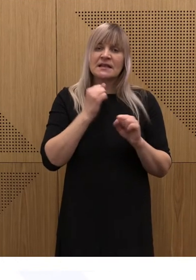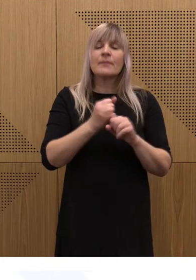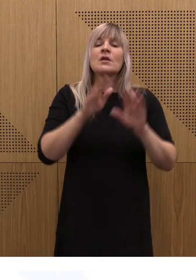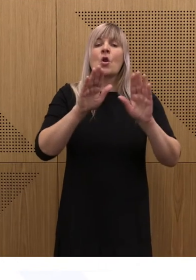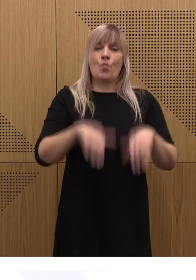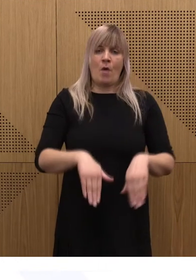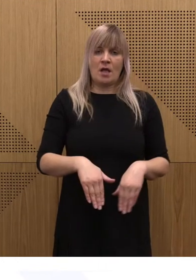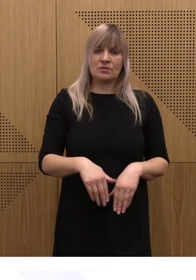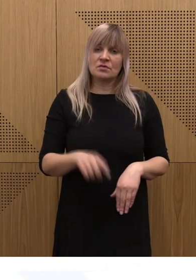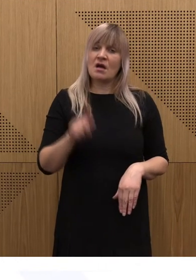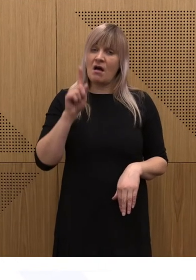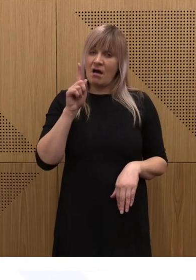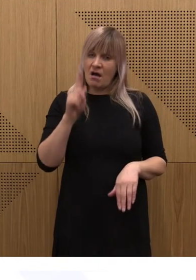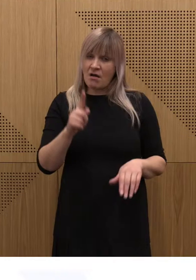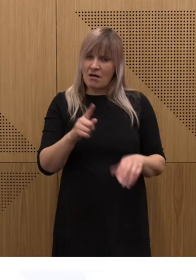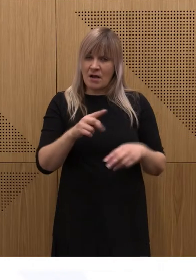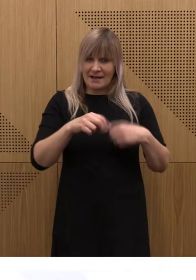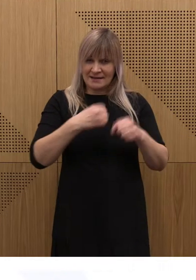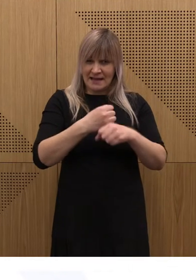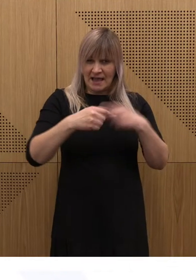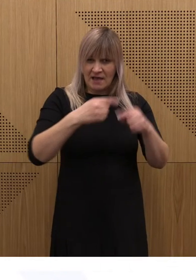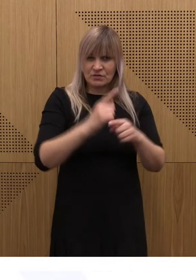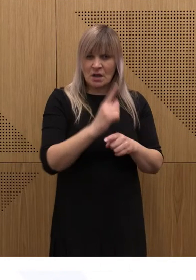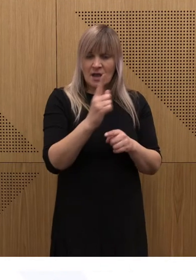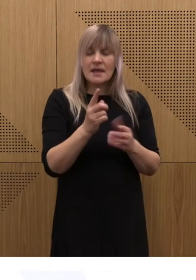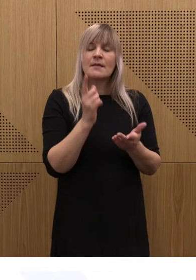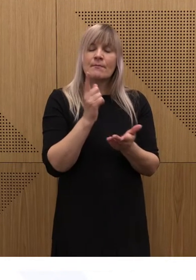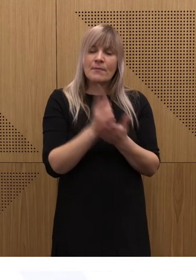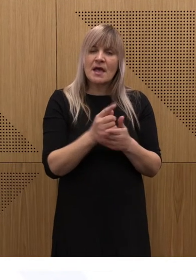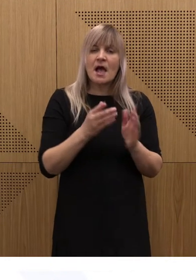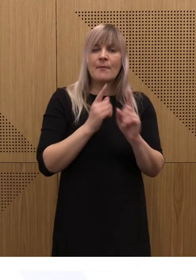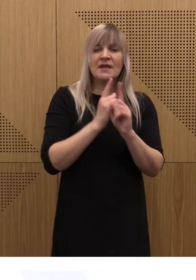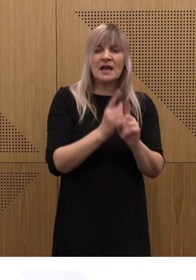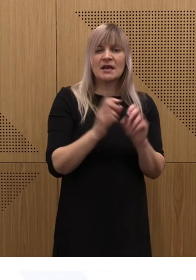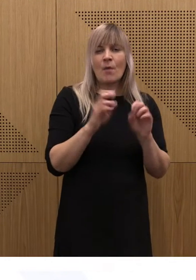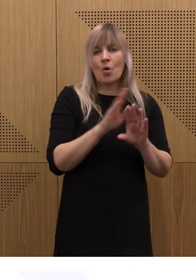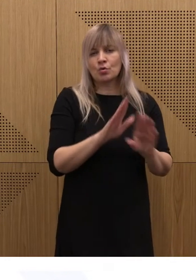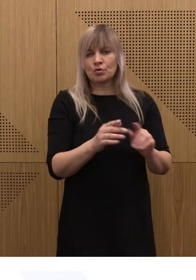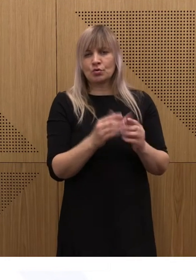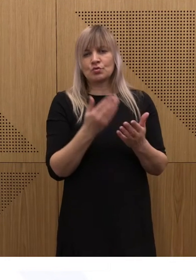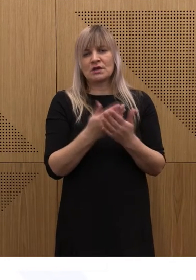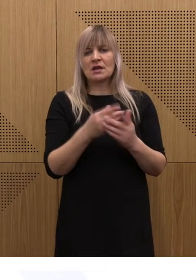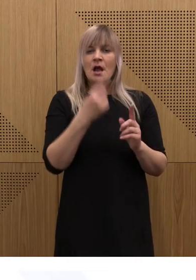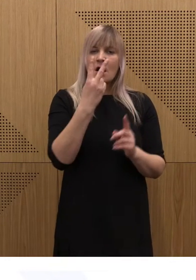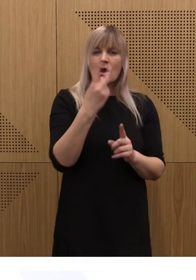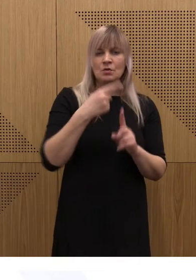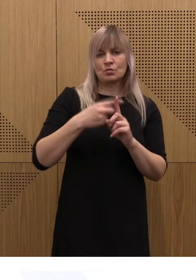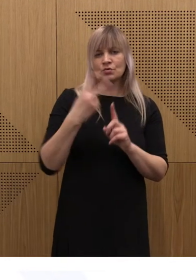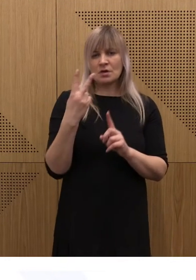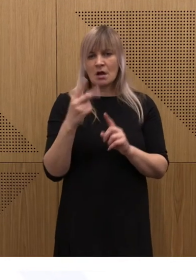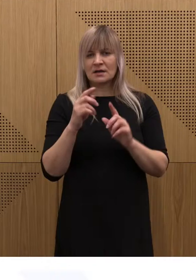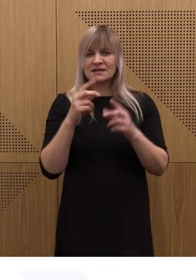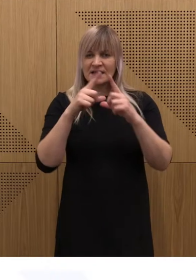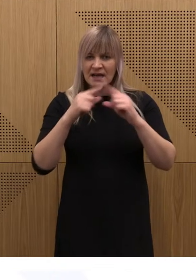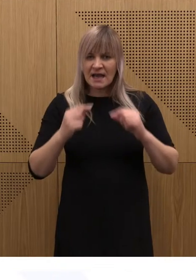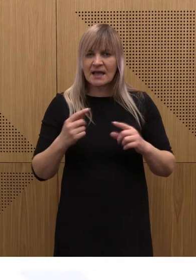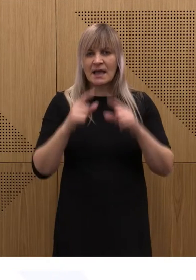seal tuleb järgida kõik igasuguseid ohutusabinõusid , olgu need 2+2 reegel , maski